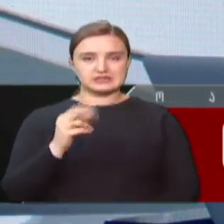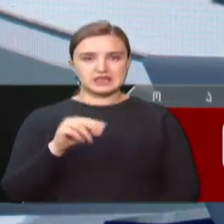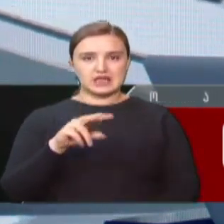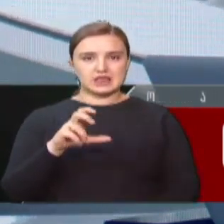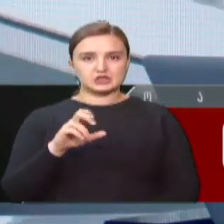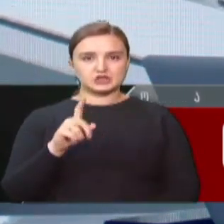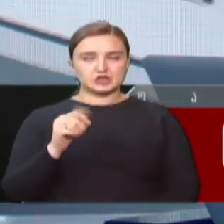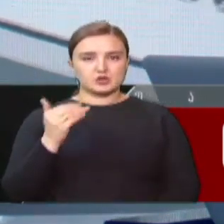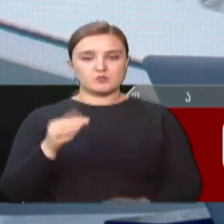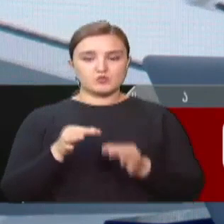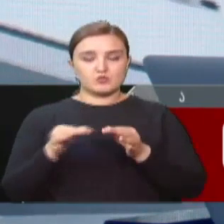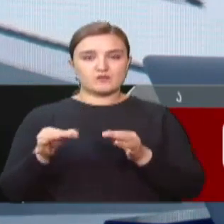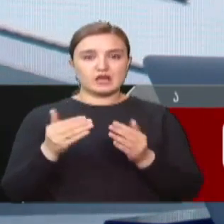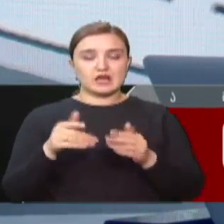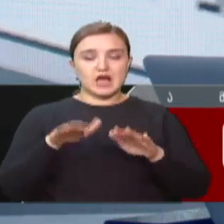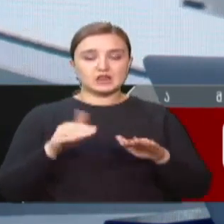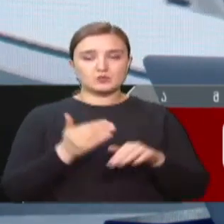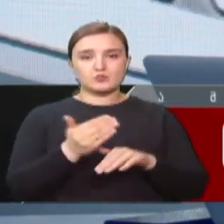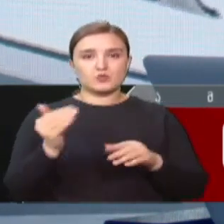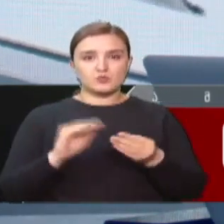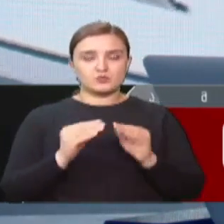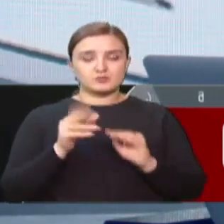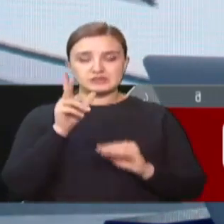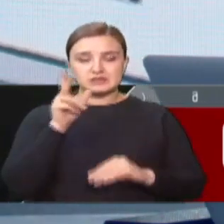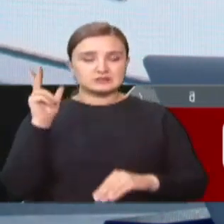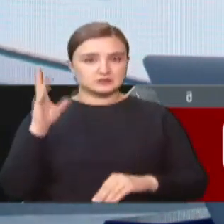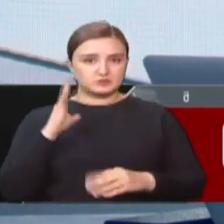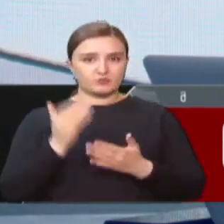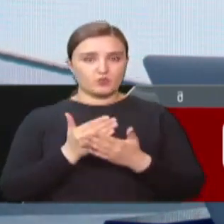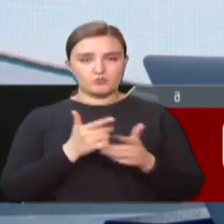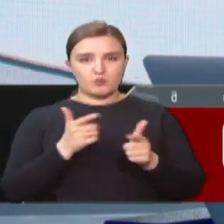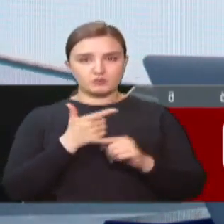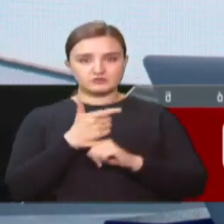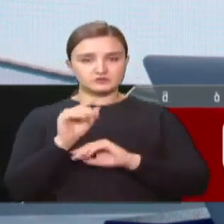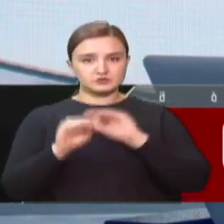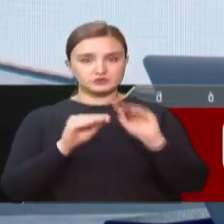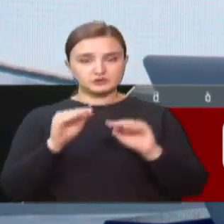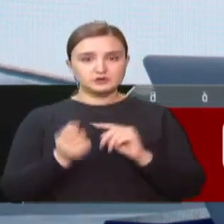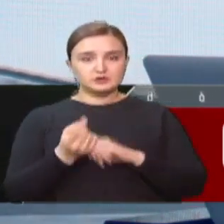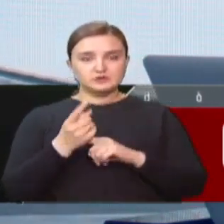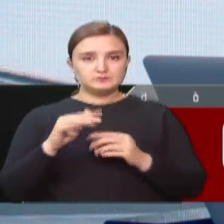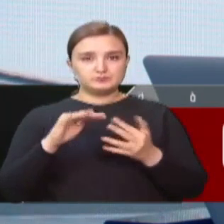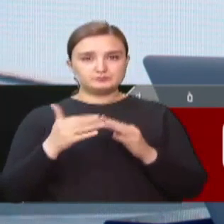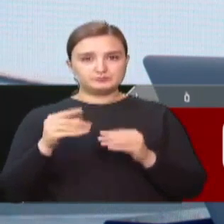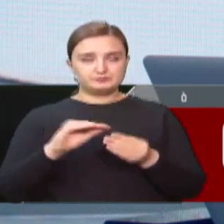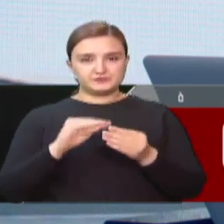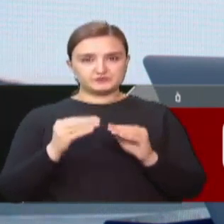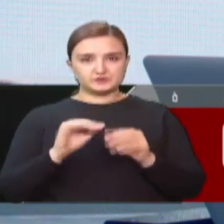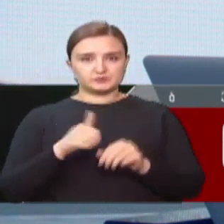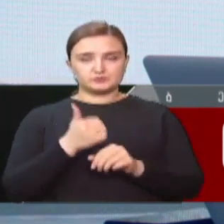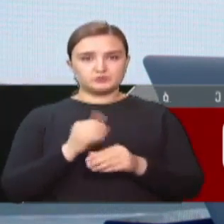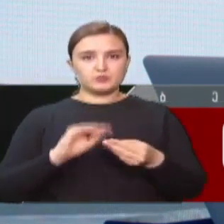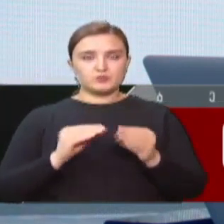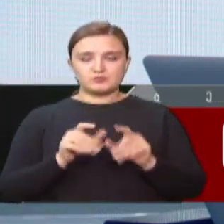სოფელია. Ადგილობრივების პრობლემებზე მოამბემ რეპორტაჟი 3 წლის წინაც მოამზადა, თუმცა როგორც აღმოჩნდა, სოფლის ერთ-ერთი მთავარი პრობლემა ამორტიზებული გზა